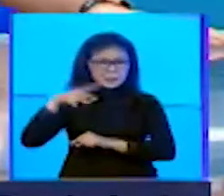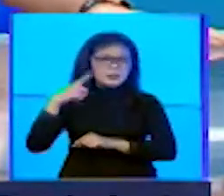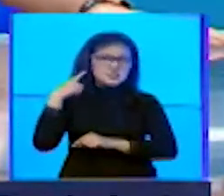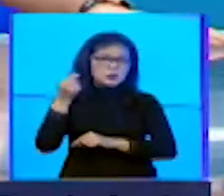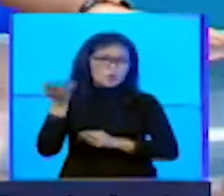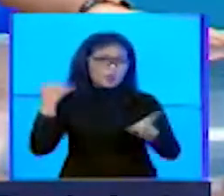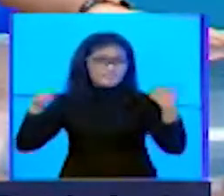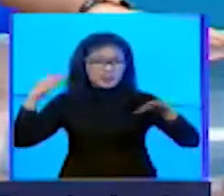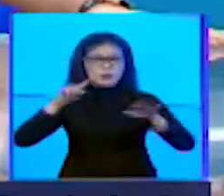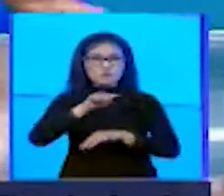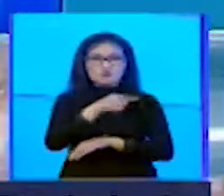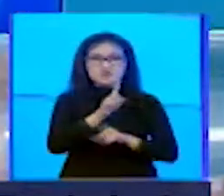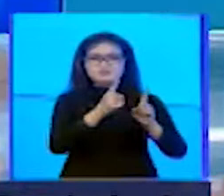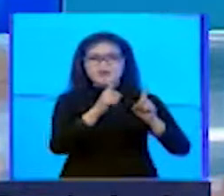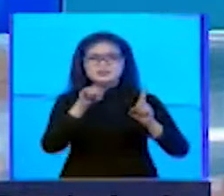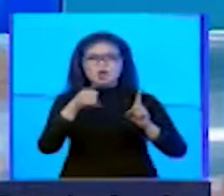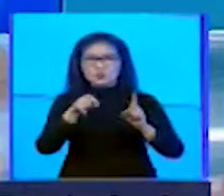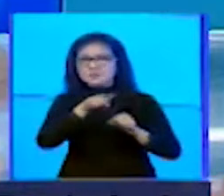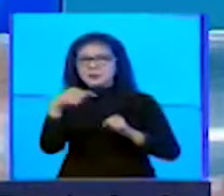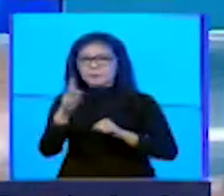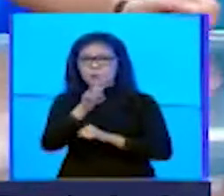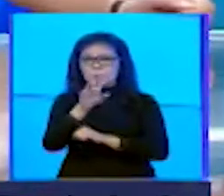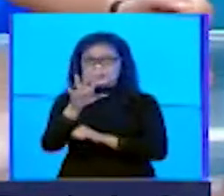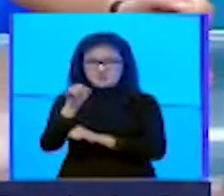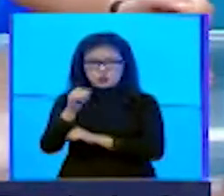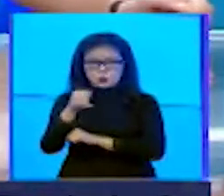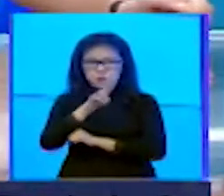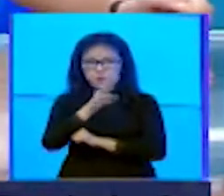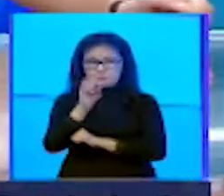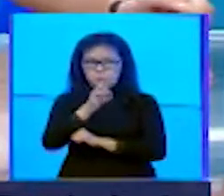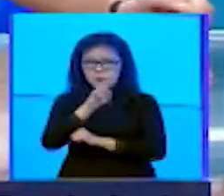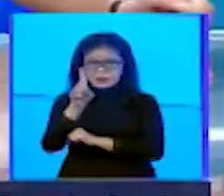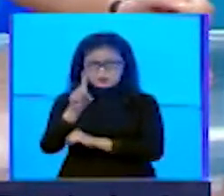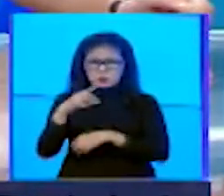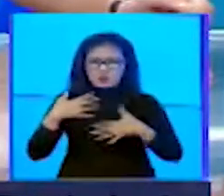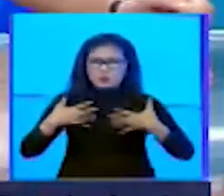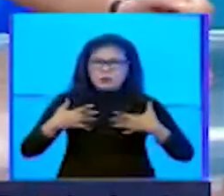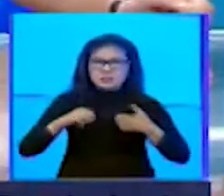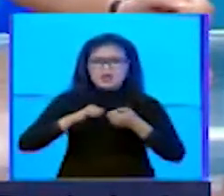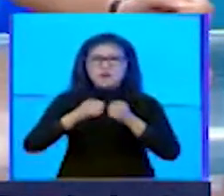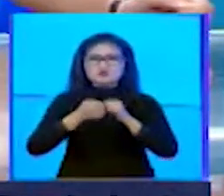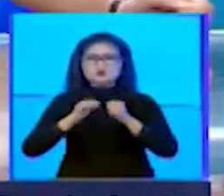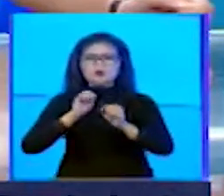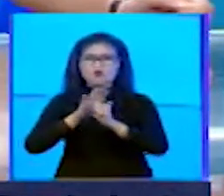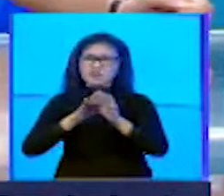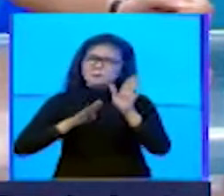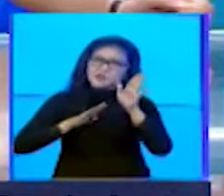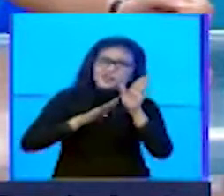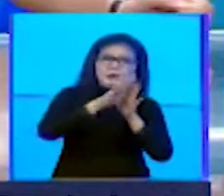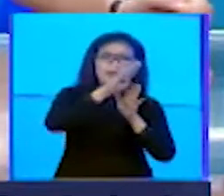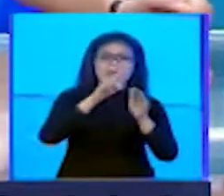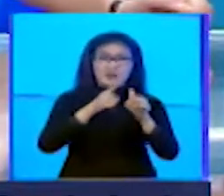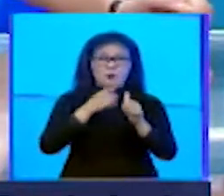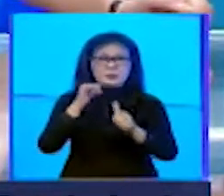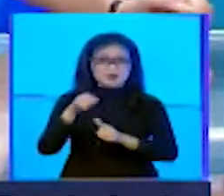Bali mulai 11 hingga 25 Januari 2021. Kekhawatiran lonjakan kasus COVID-19 awal Januari telah diprediksi oleh